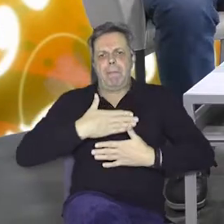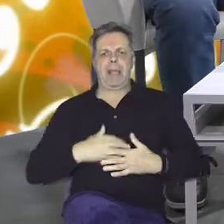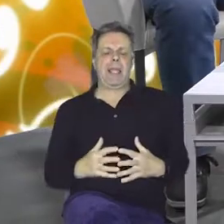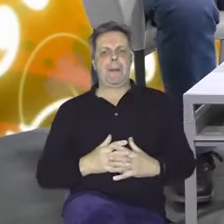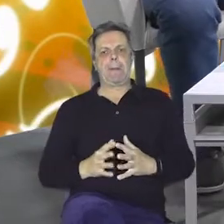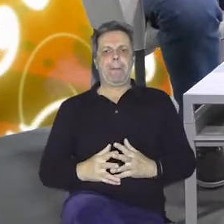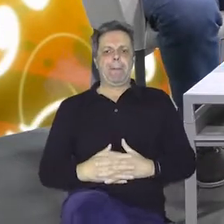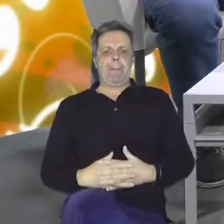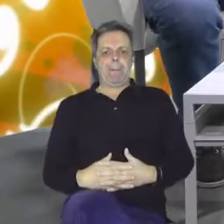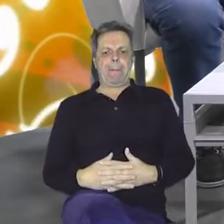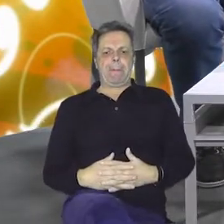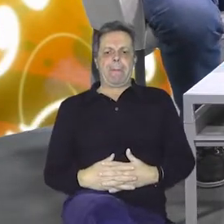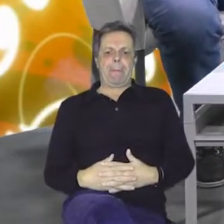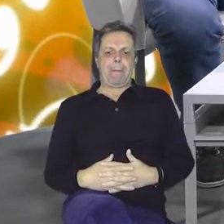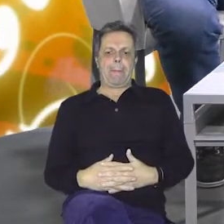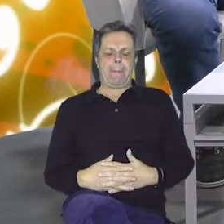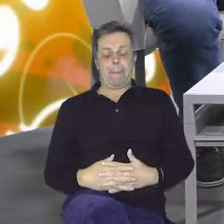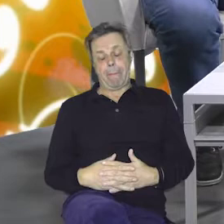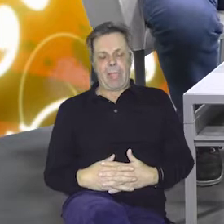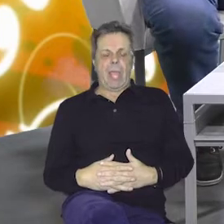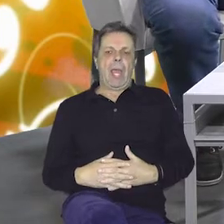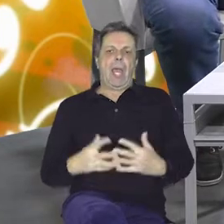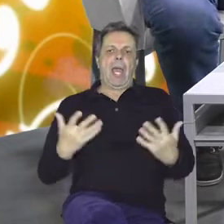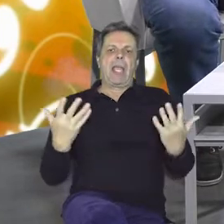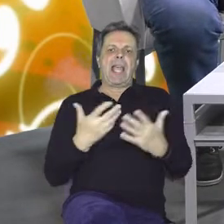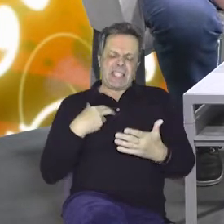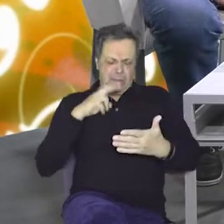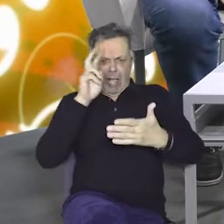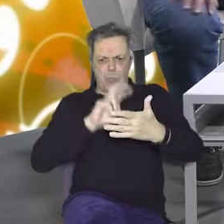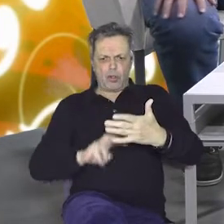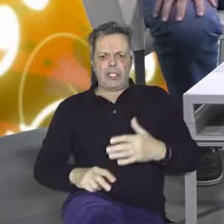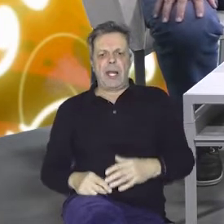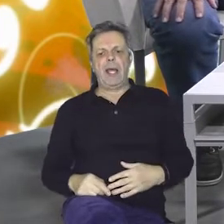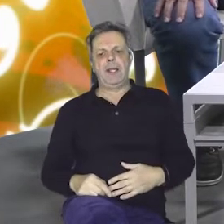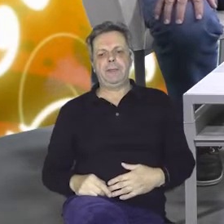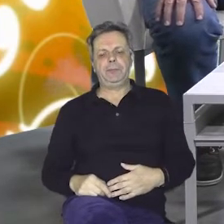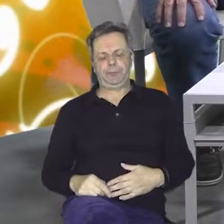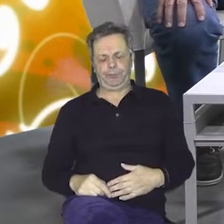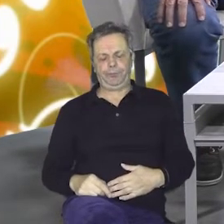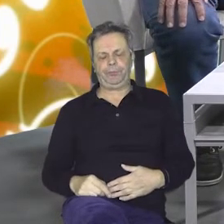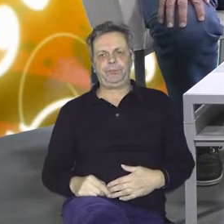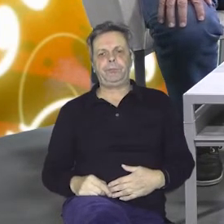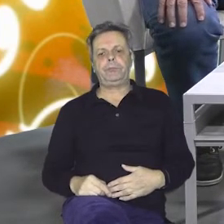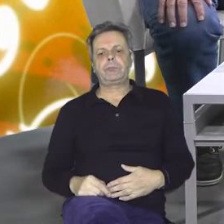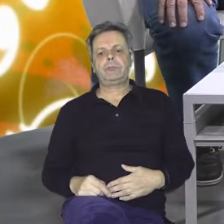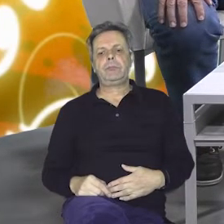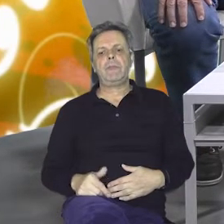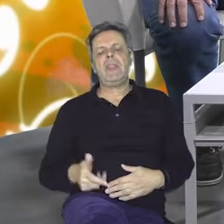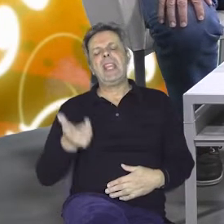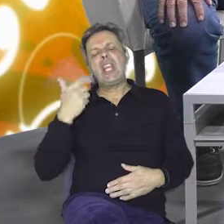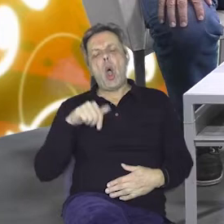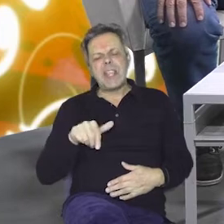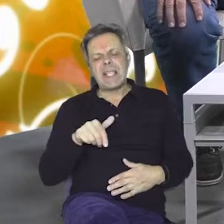Ovo je u stvari kad ja sam pročitala, ovo sam prvo pročitala, a onda sam išla dalje na knjigu.